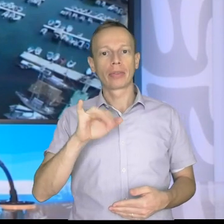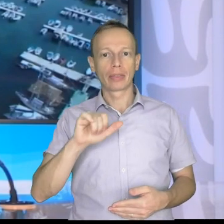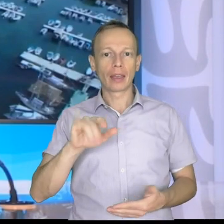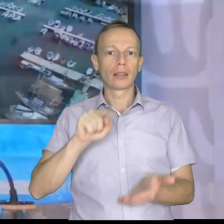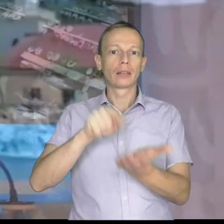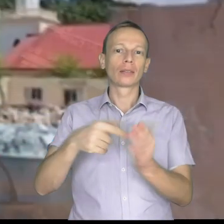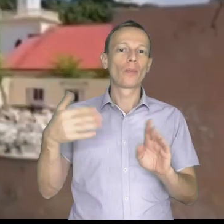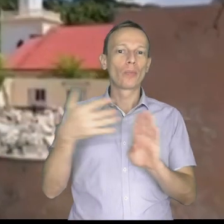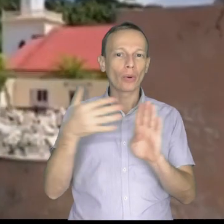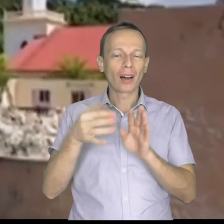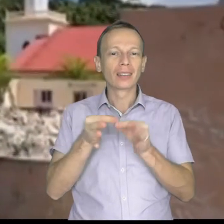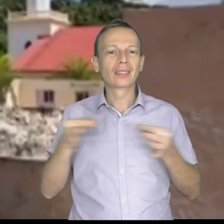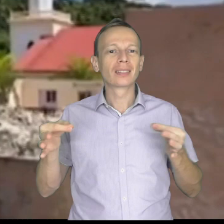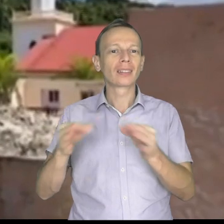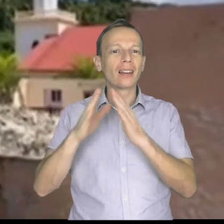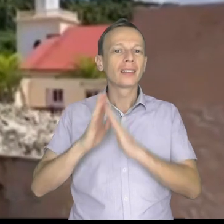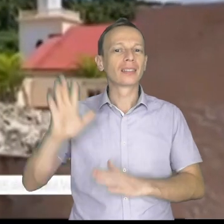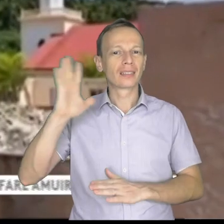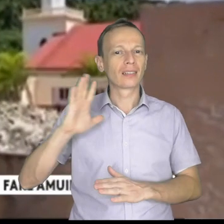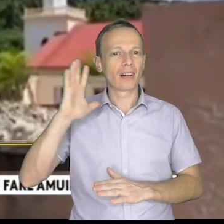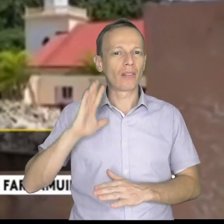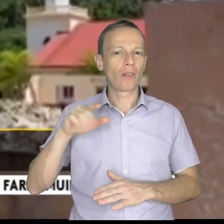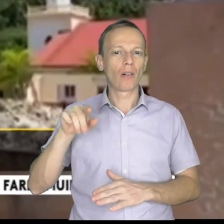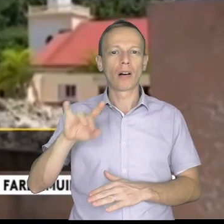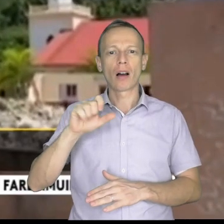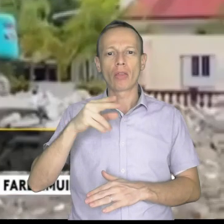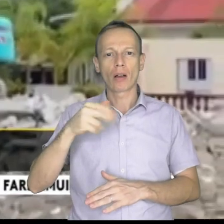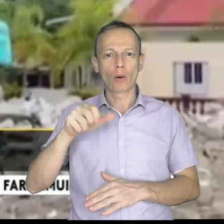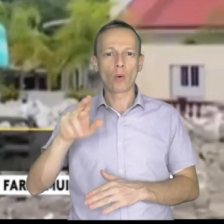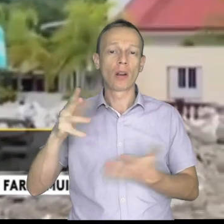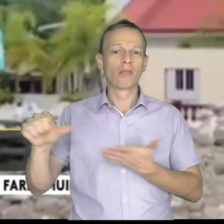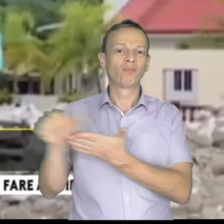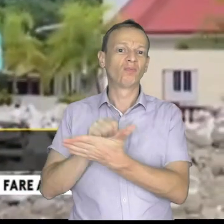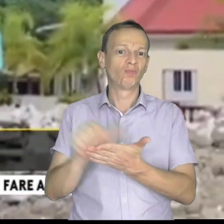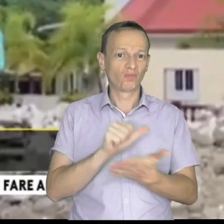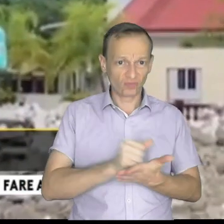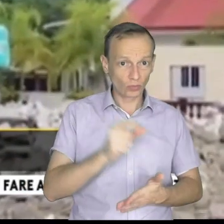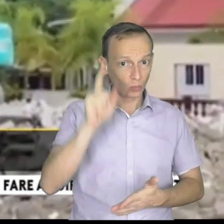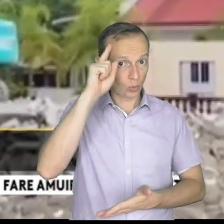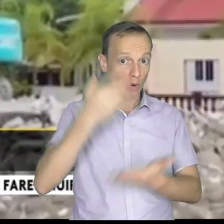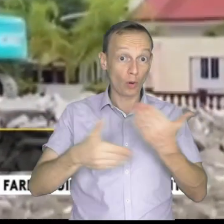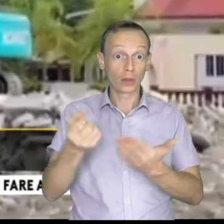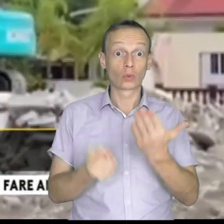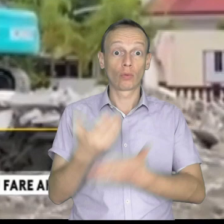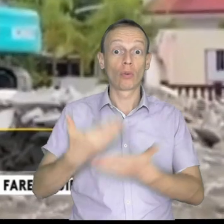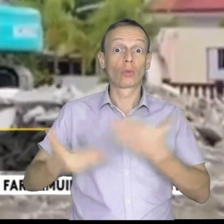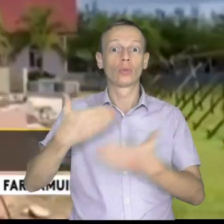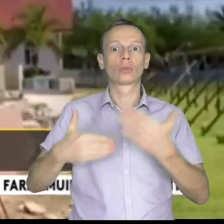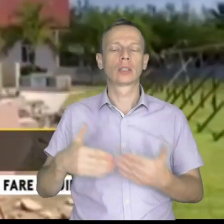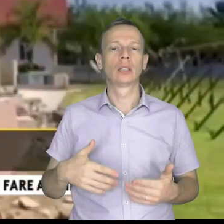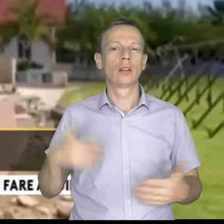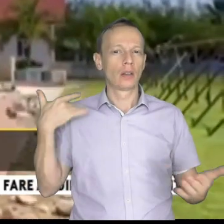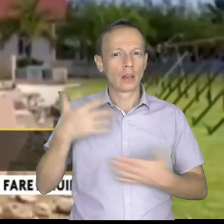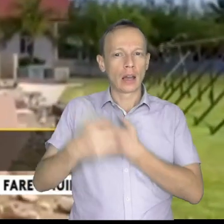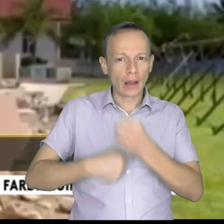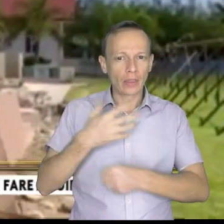salle paroissiale d'Anao donc est en cours de démolition afin de laisser place donc à une nouvelle. Après plusieurs années de